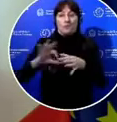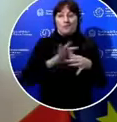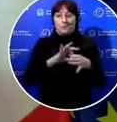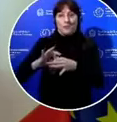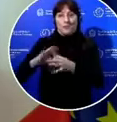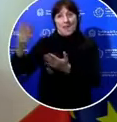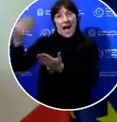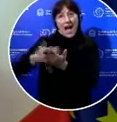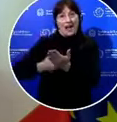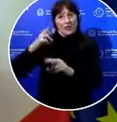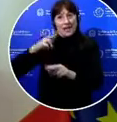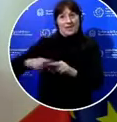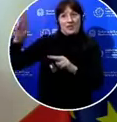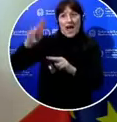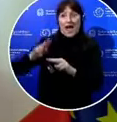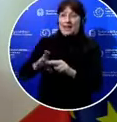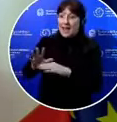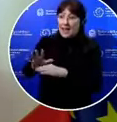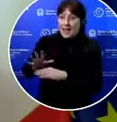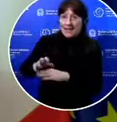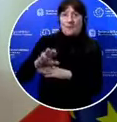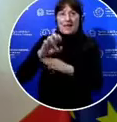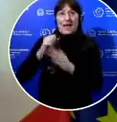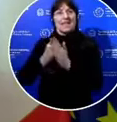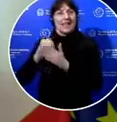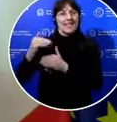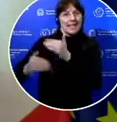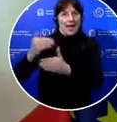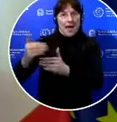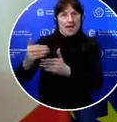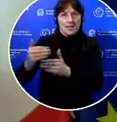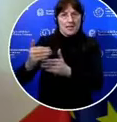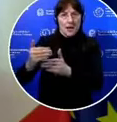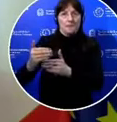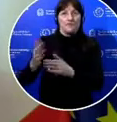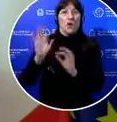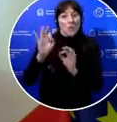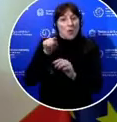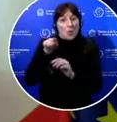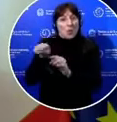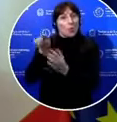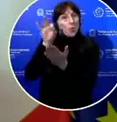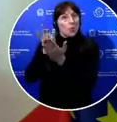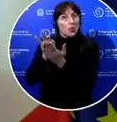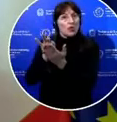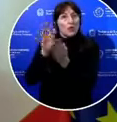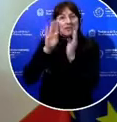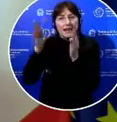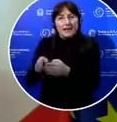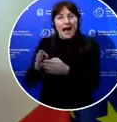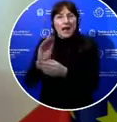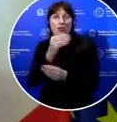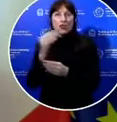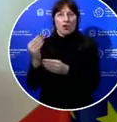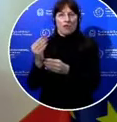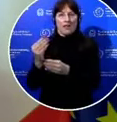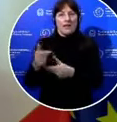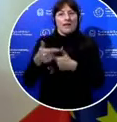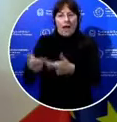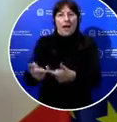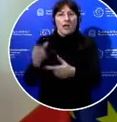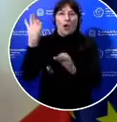Resilienza. E non a caso una delle missioni fondamentali del piano è rivolta ai giovani, a fornire loro nuove opportunità di